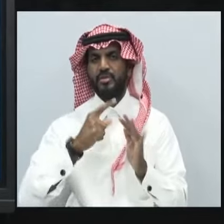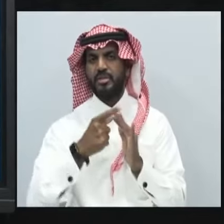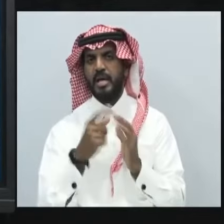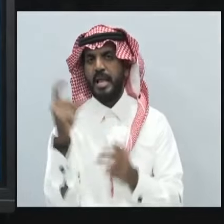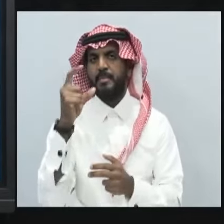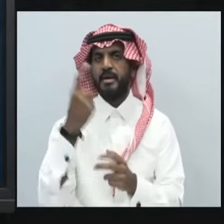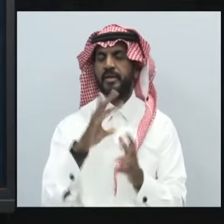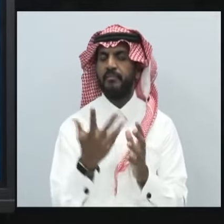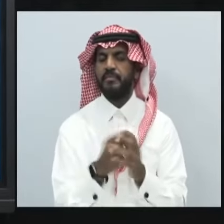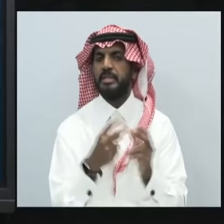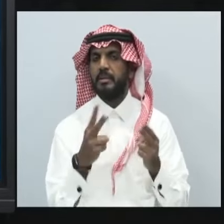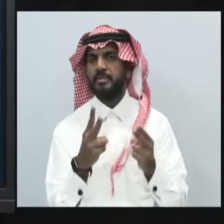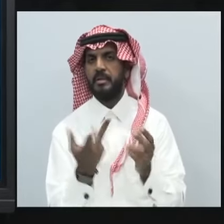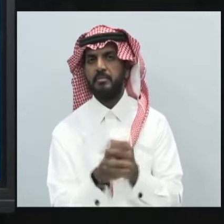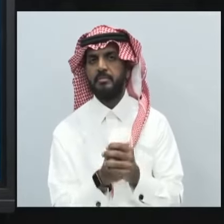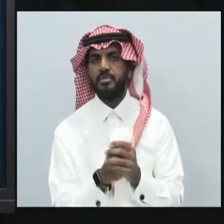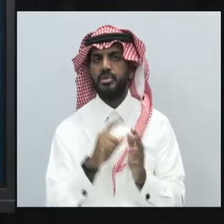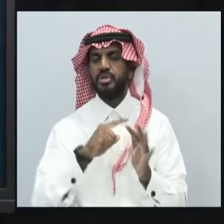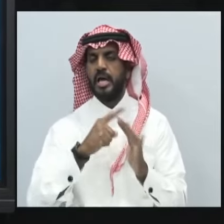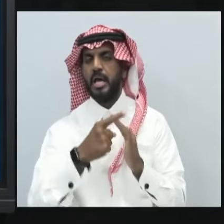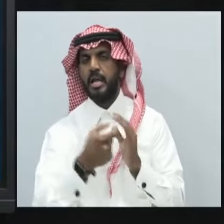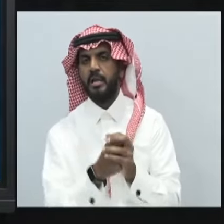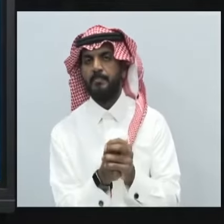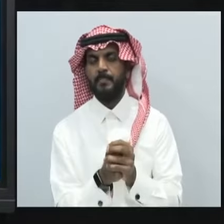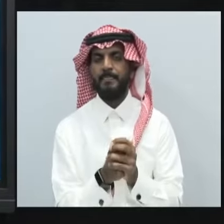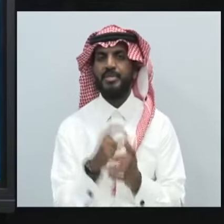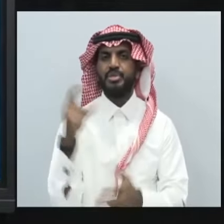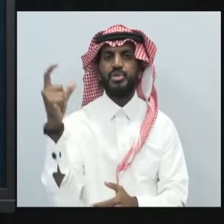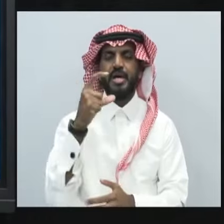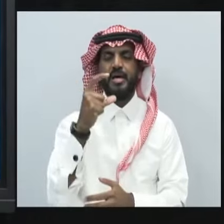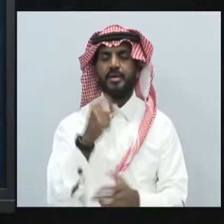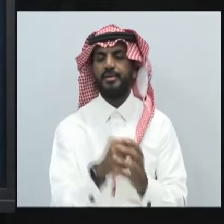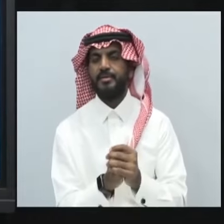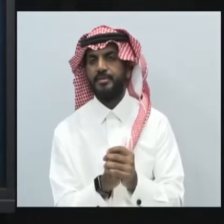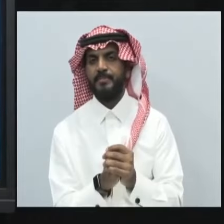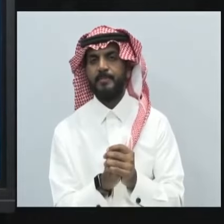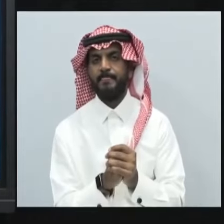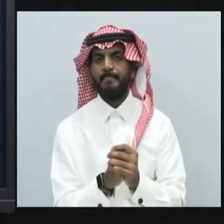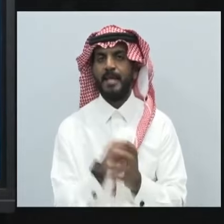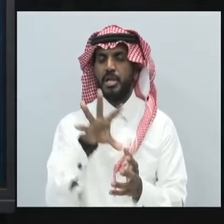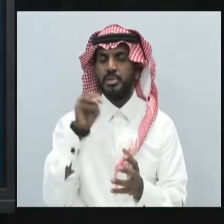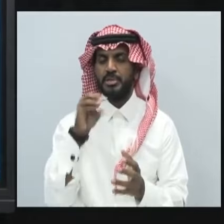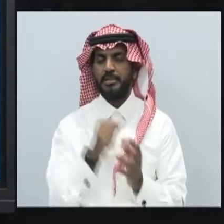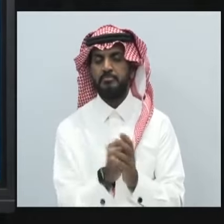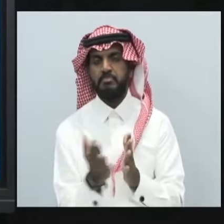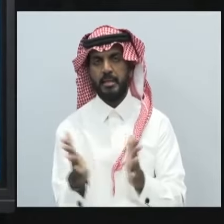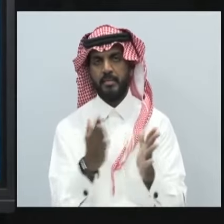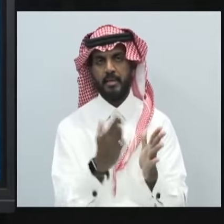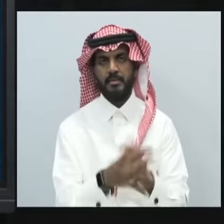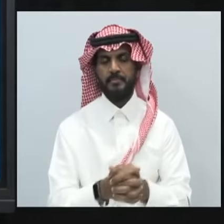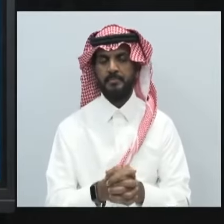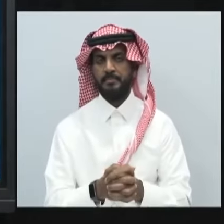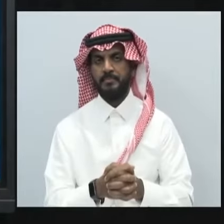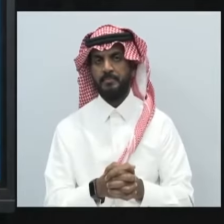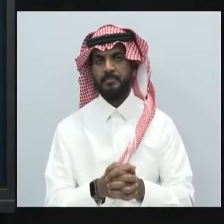والتي تبدا هذه الاطوار خلال الشهر الهجري ثم بعد ذلك طالبه وطالبه انتقلنا